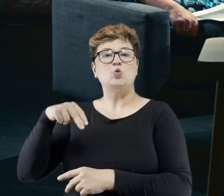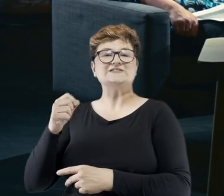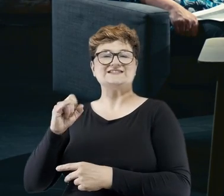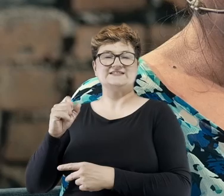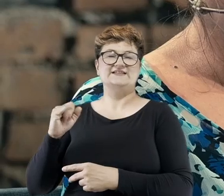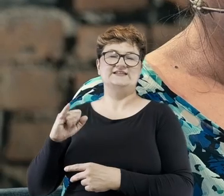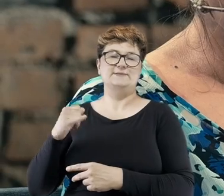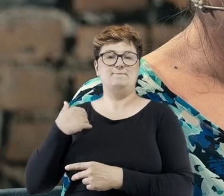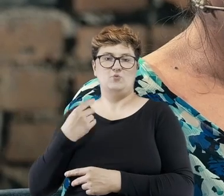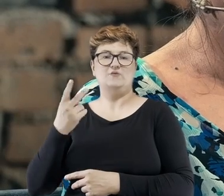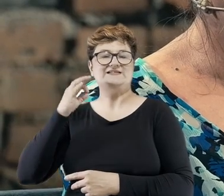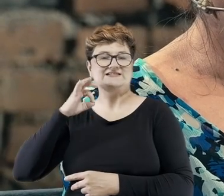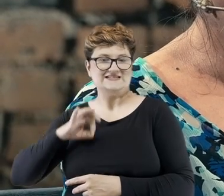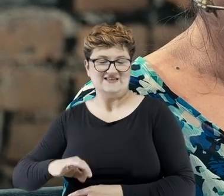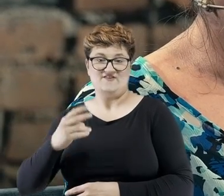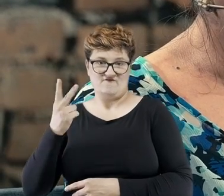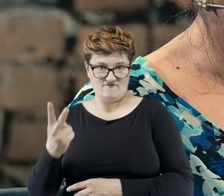Augustyńscy mieli dwóch synów,